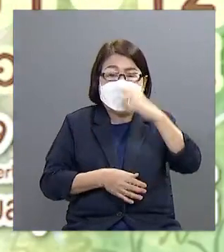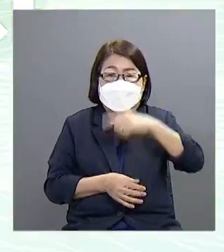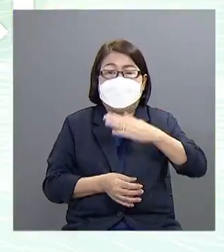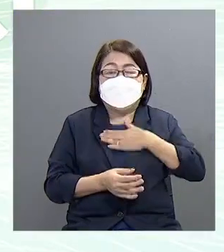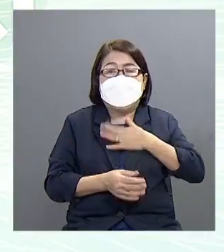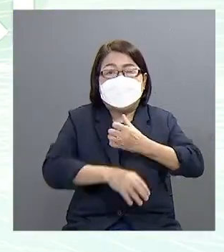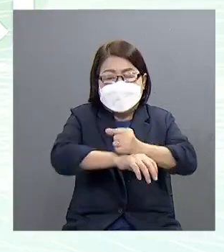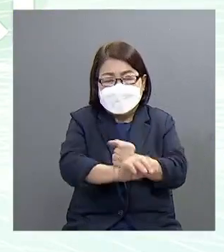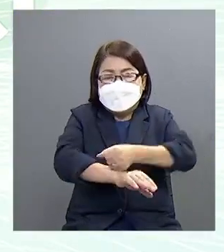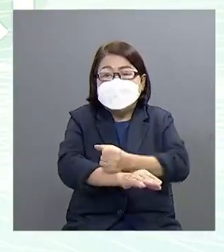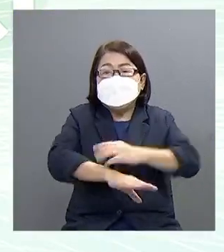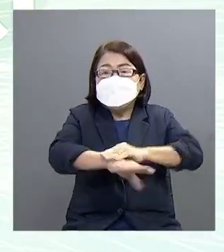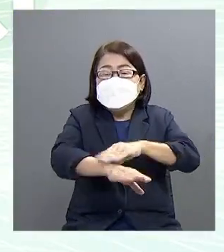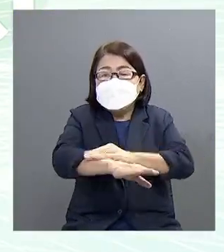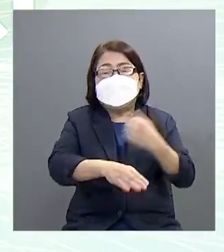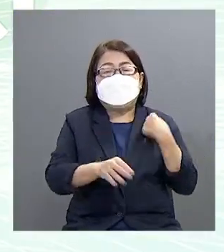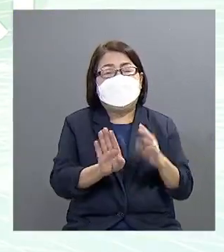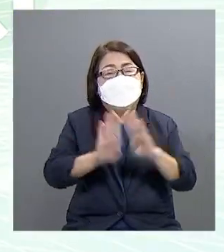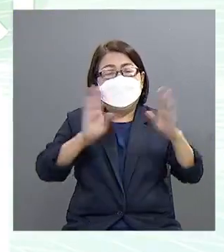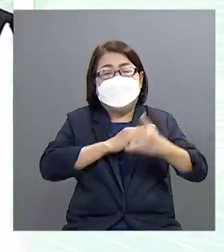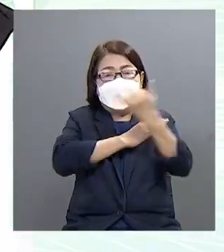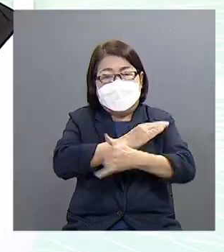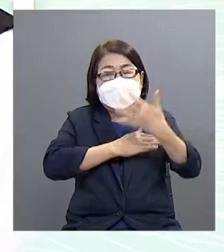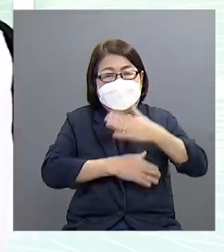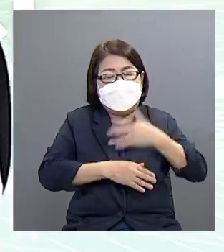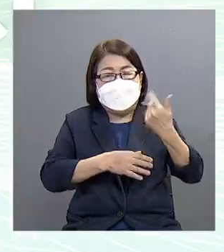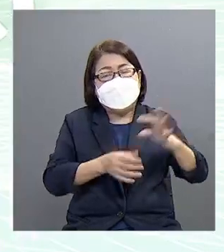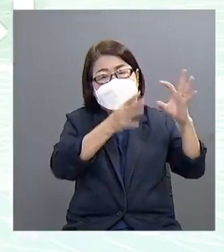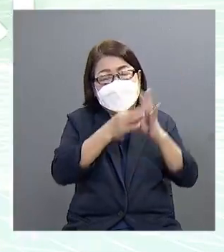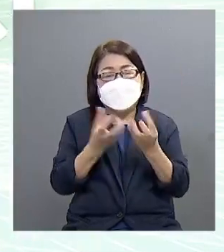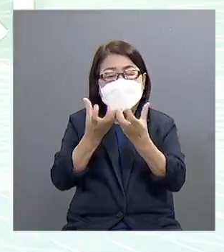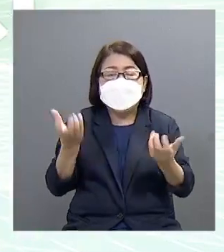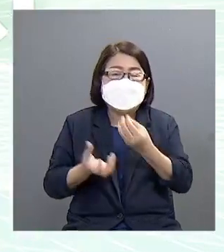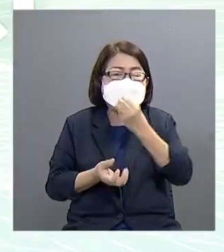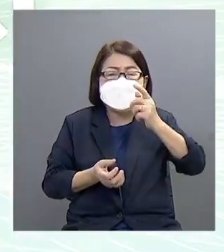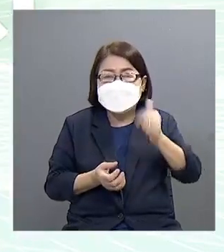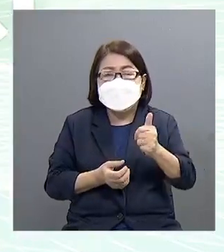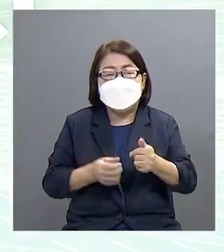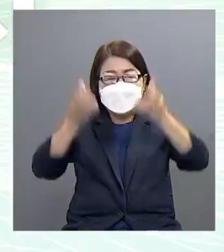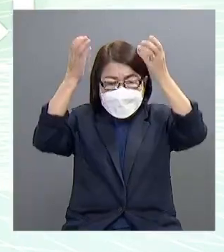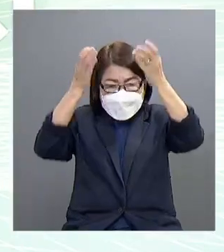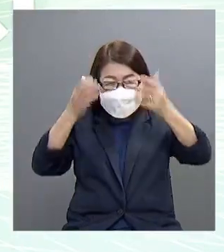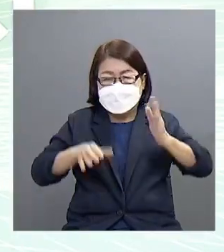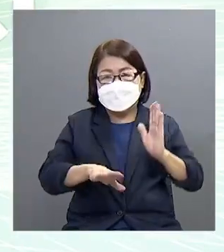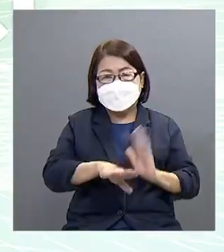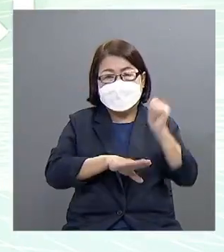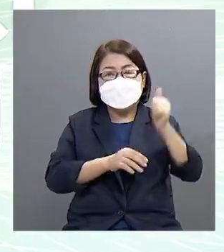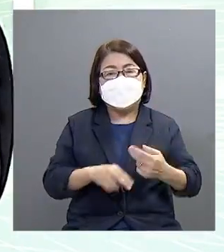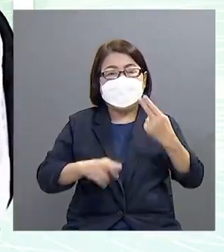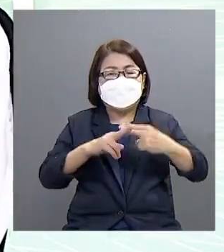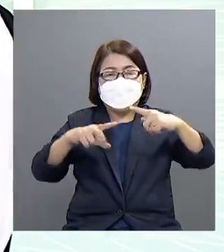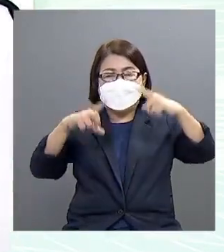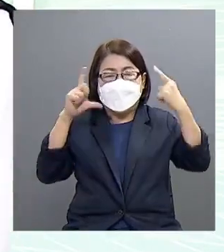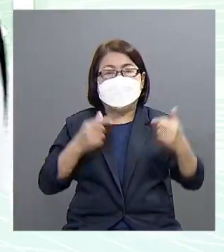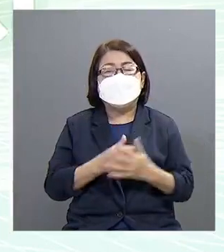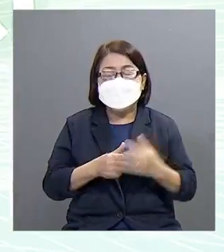จะต้องเชื่อมโยงกับอาหารเพราะนั้นเนี่ยอาหารเด็ดๆจากเชฟดังๆที่มีตัวสมุนไพรที่มีตัวสมุนไพรอาจจะไม่ใช่กัญ